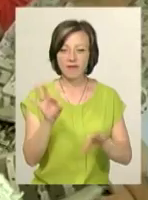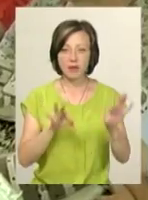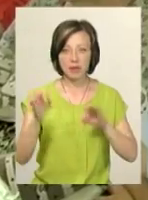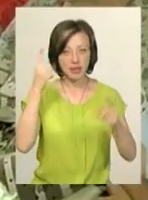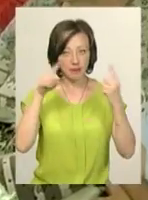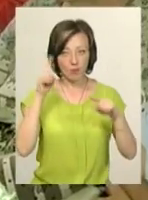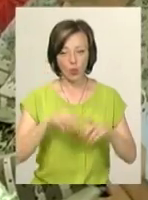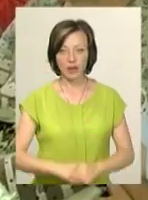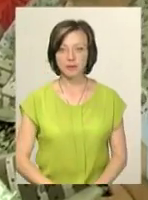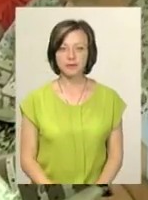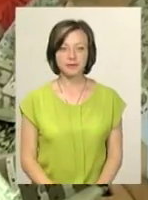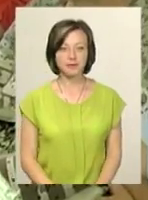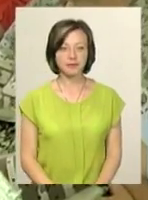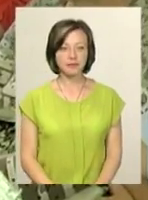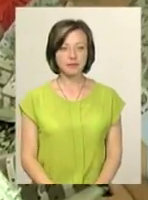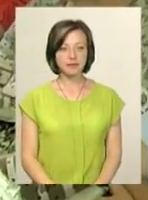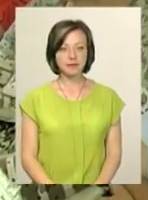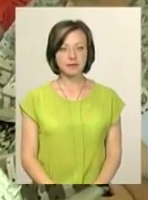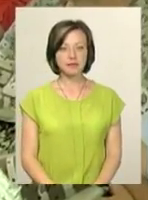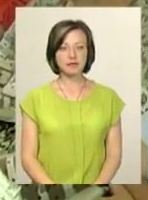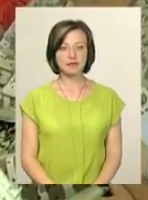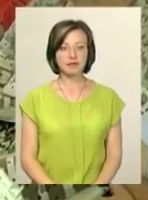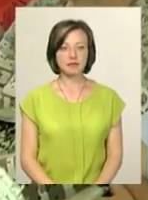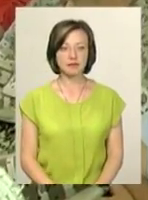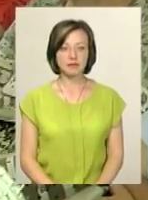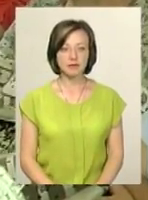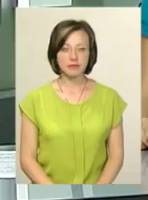творів. Ірина Хижа, Дем'ян Цегольник, новини Поділля Центр.